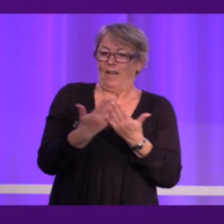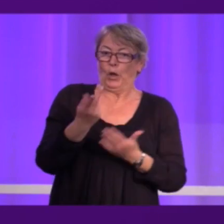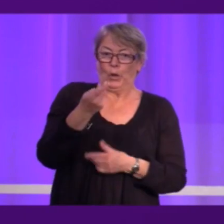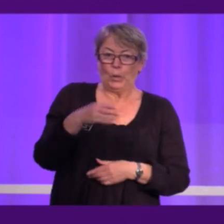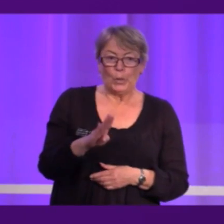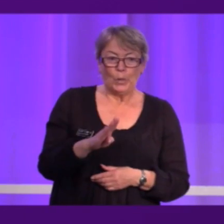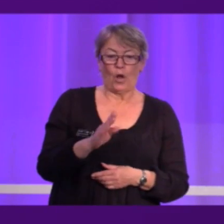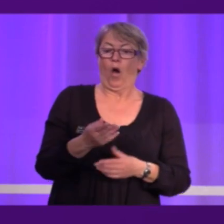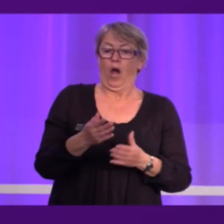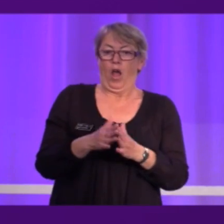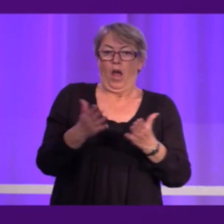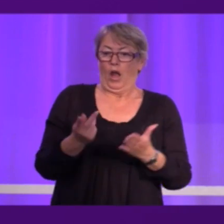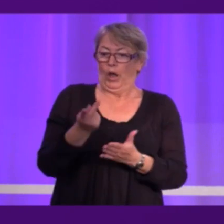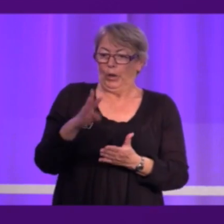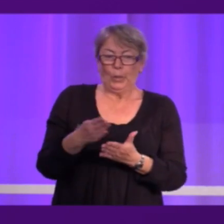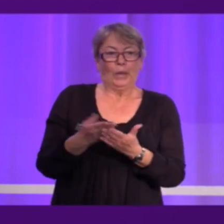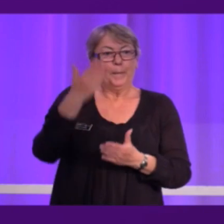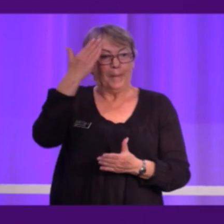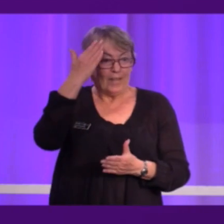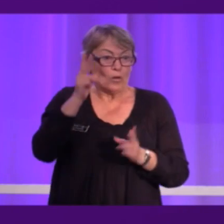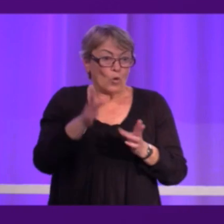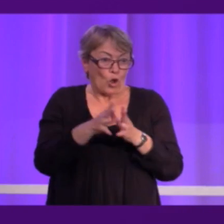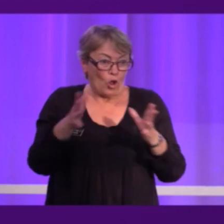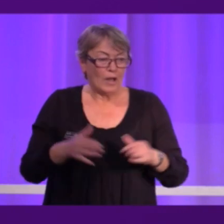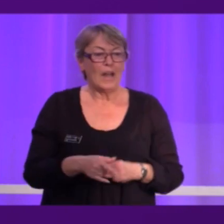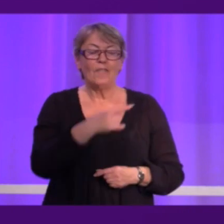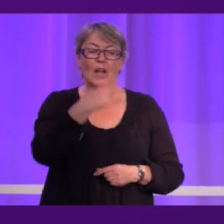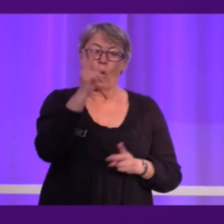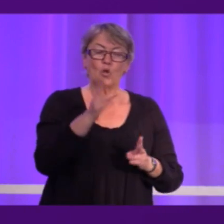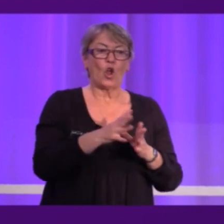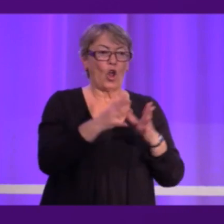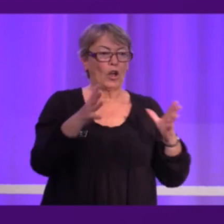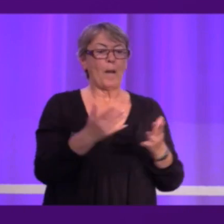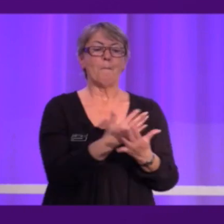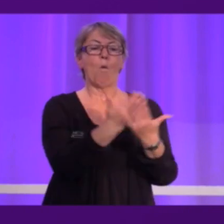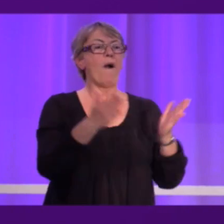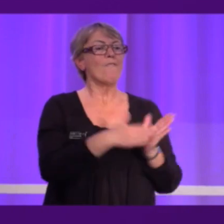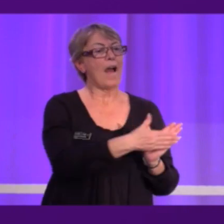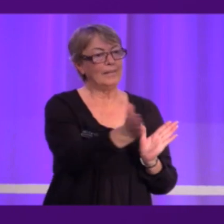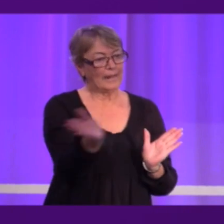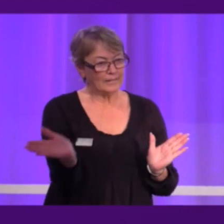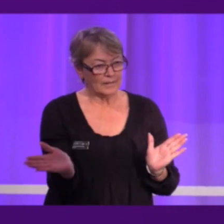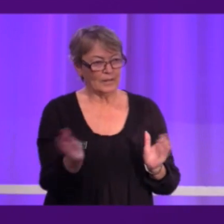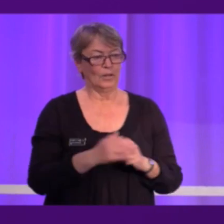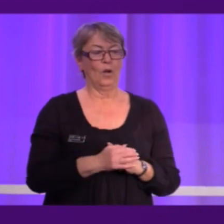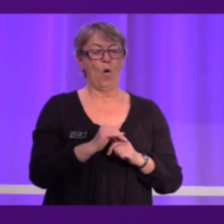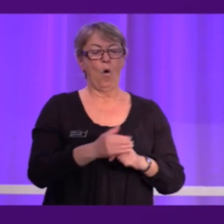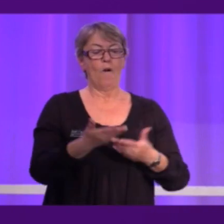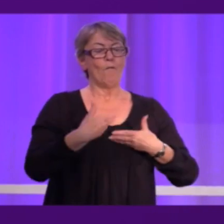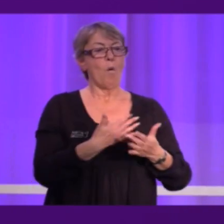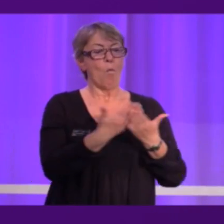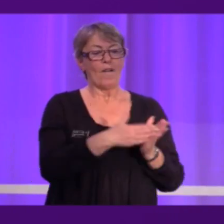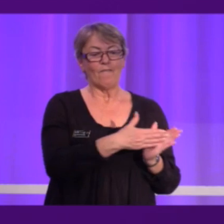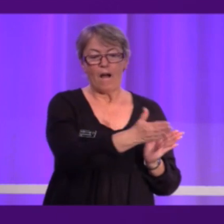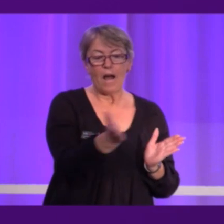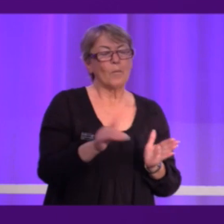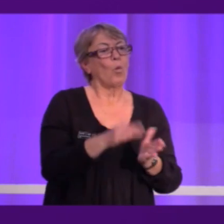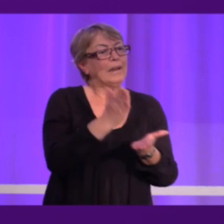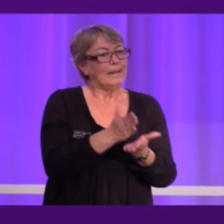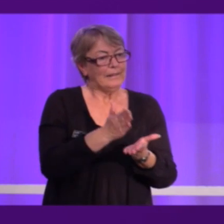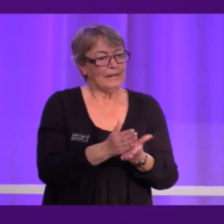och öka kundnöjdheten. Vi kan också öka mångfaldet och få mångfald på